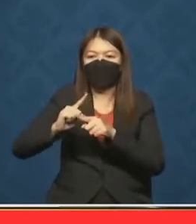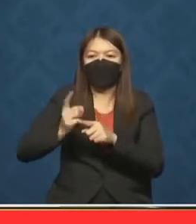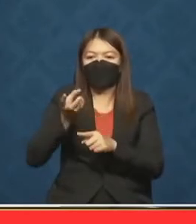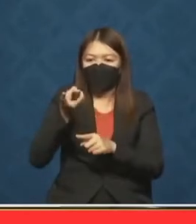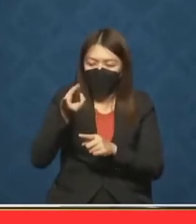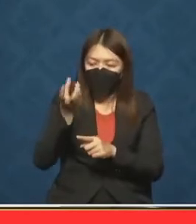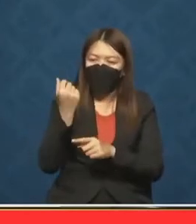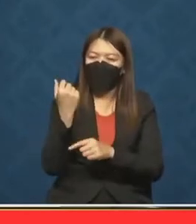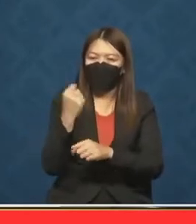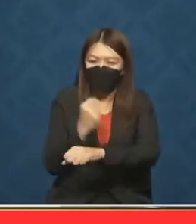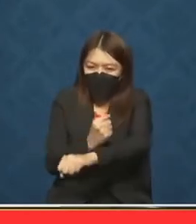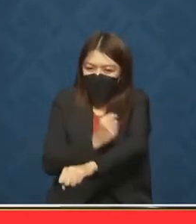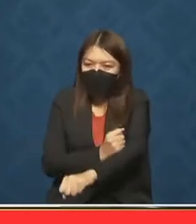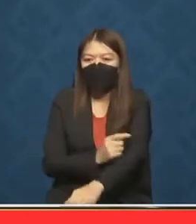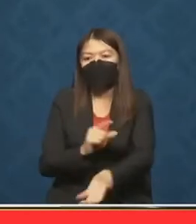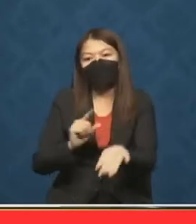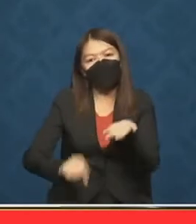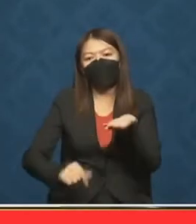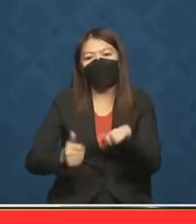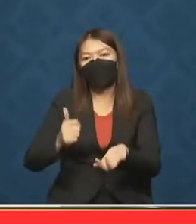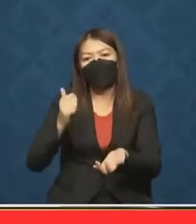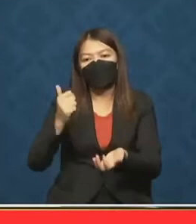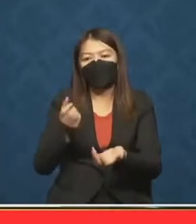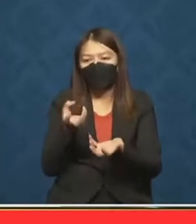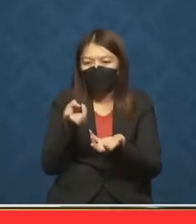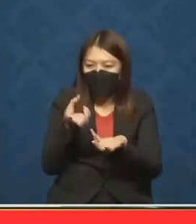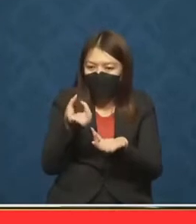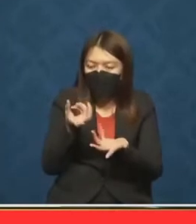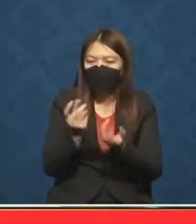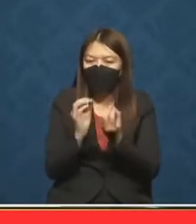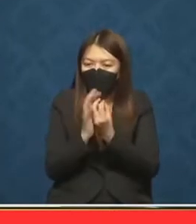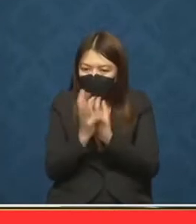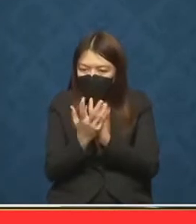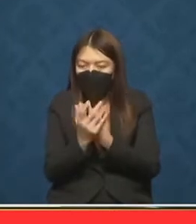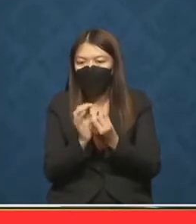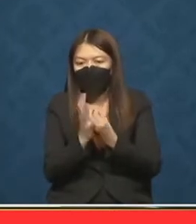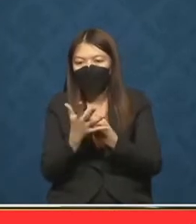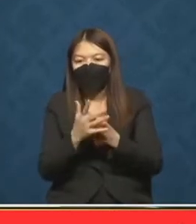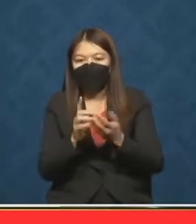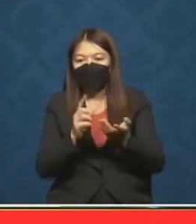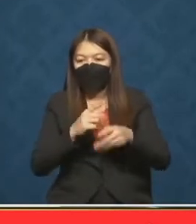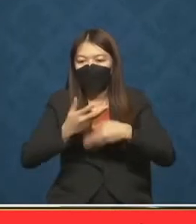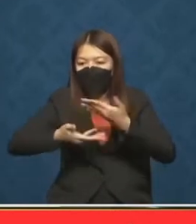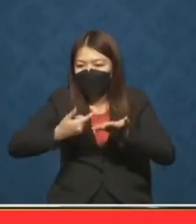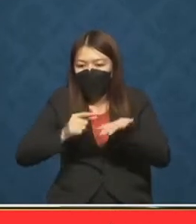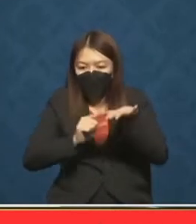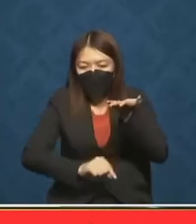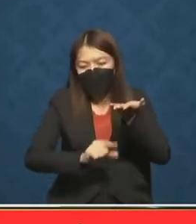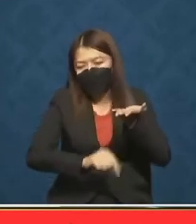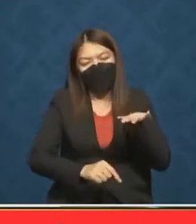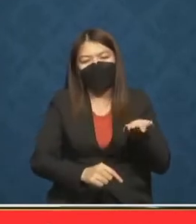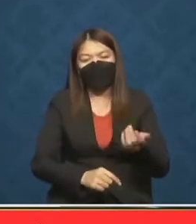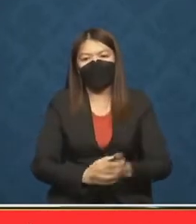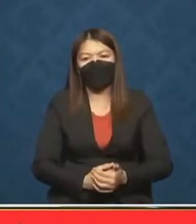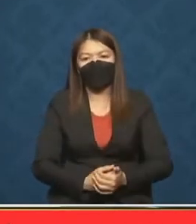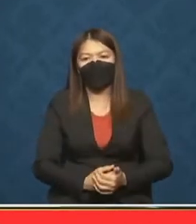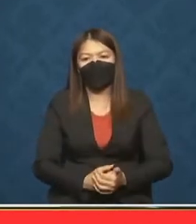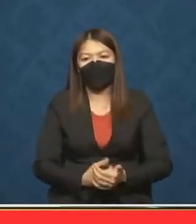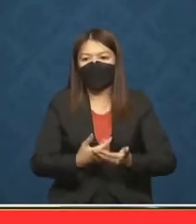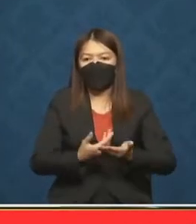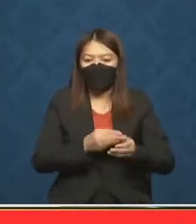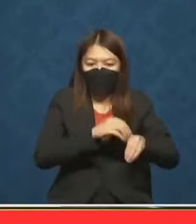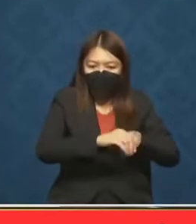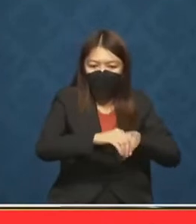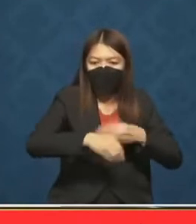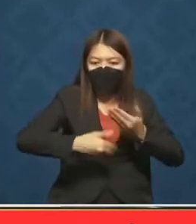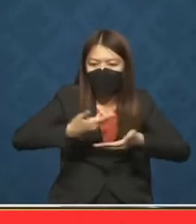งข้าแรงกยงถูกคงเดิมส่วนราคาพชผลทางการเกศตกับราคาตกต่ำตกเตี้ยเรี่ยดินปุกแล้วขายไม่ได